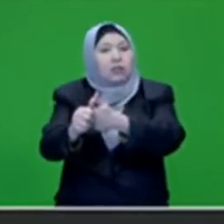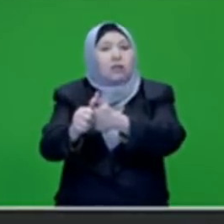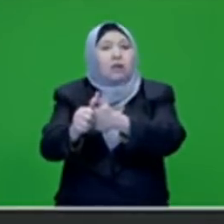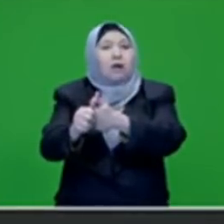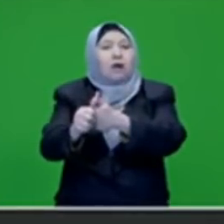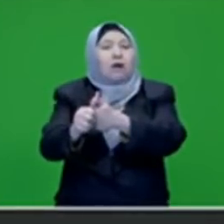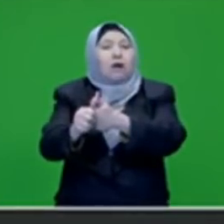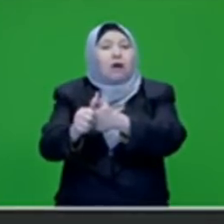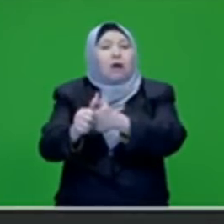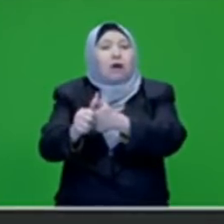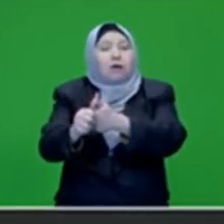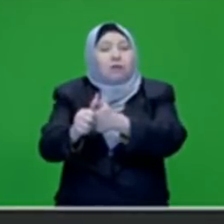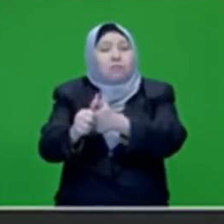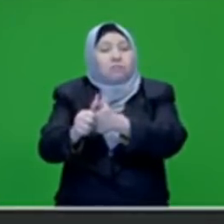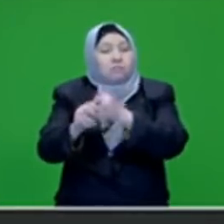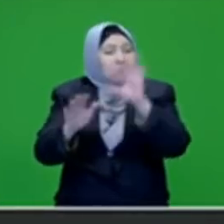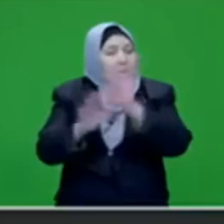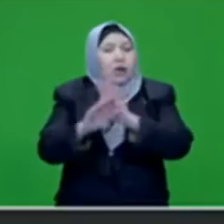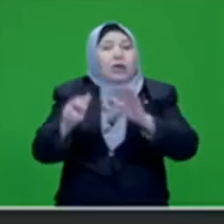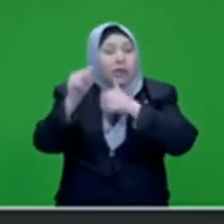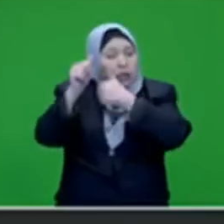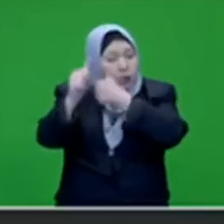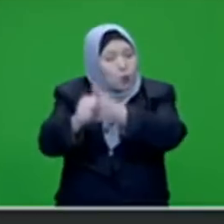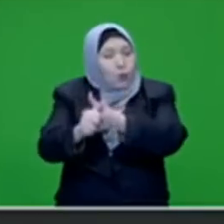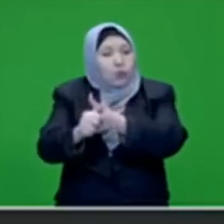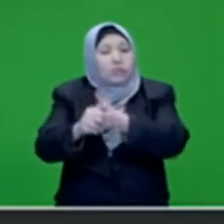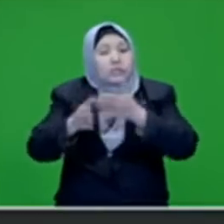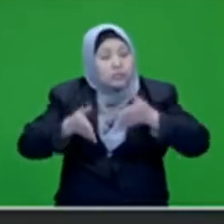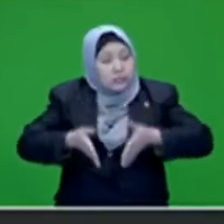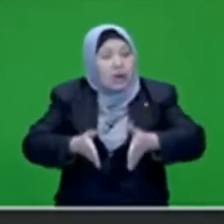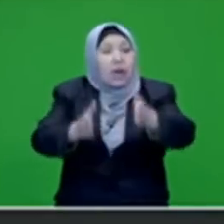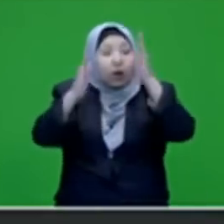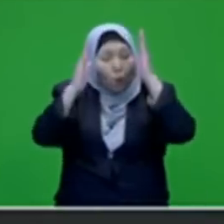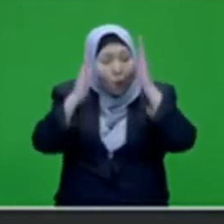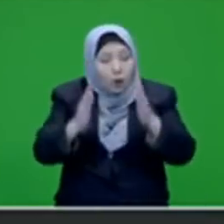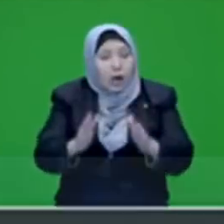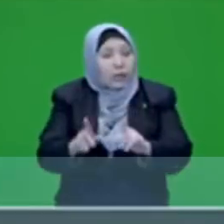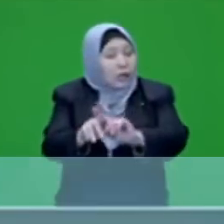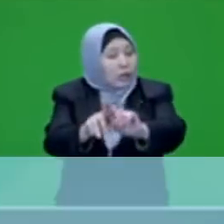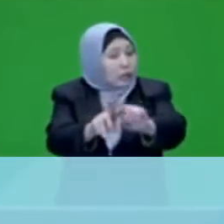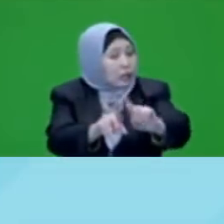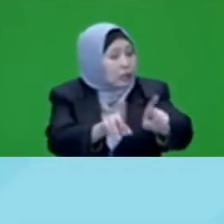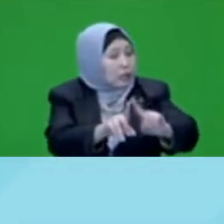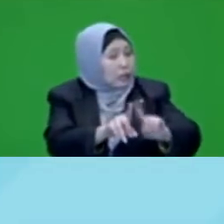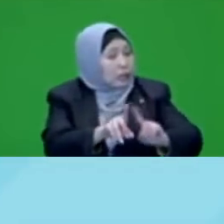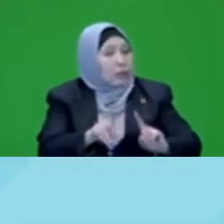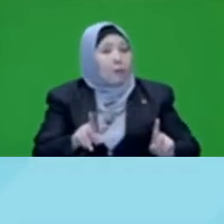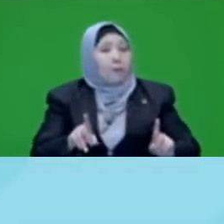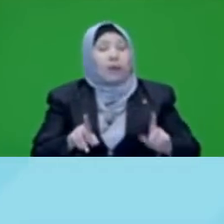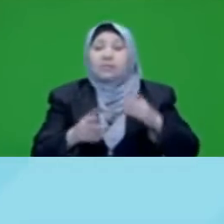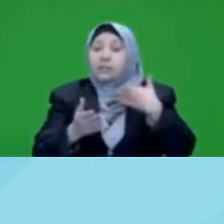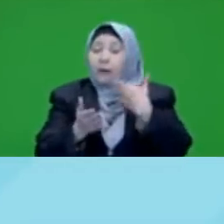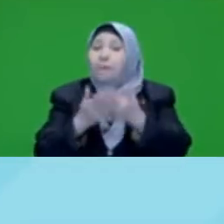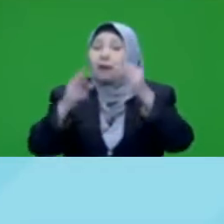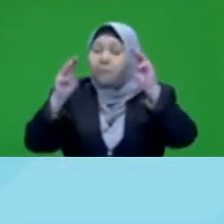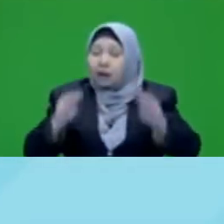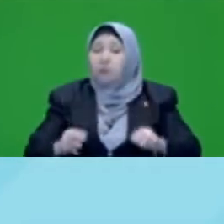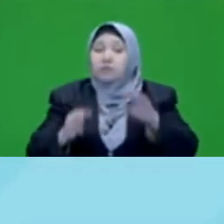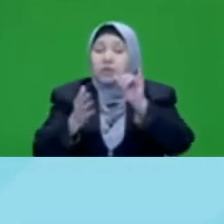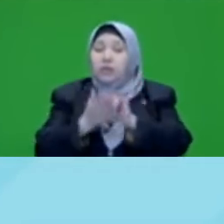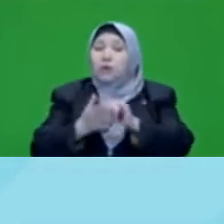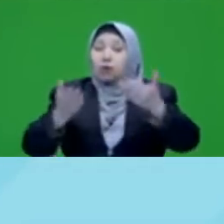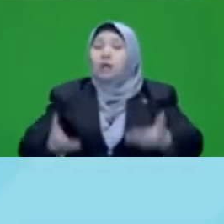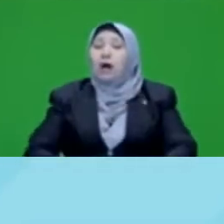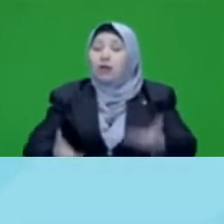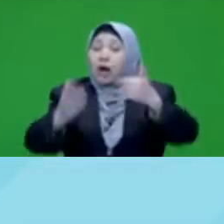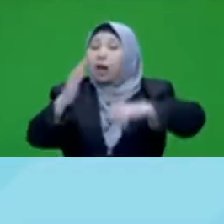lillahi wahidil qahar. Jangan ikut jalan orang yang pelbagai-pelbagai sehingga manusia itu diangkat